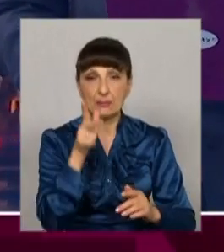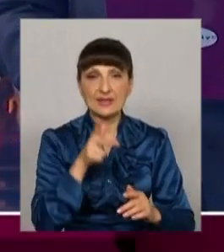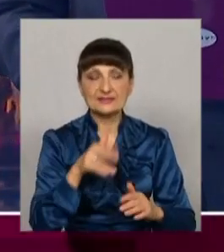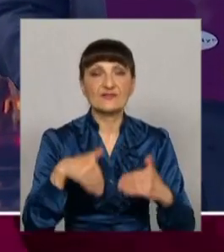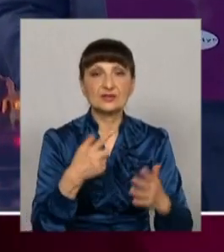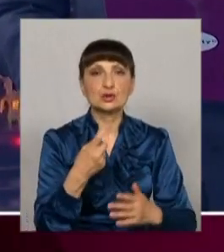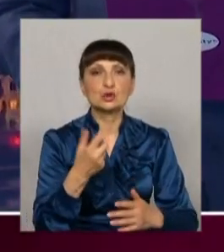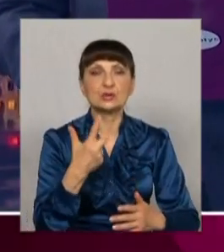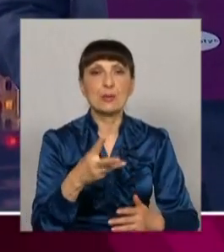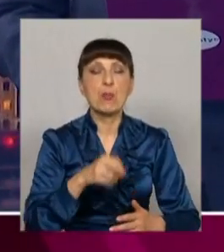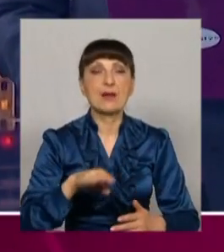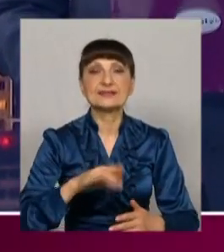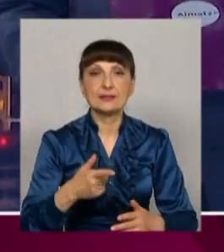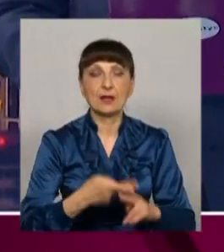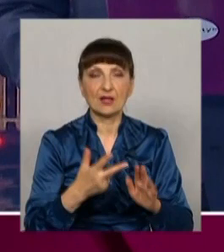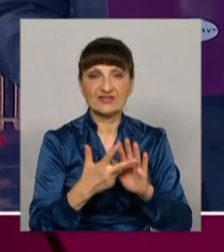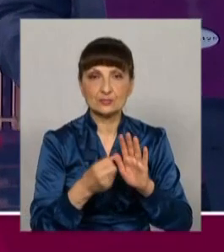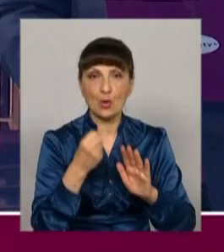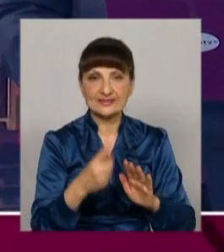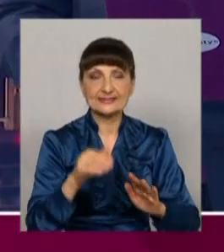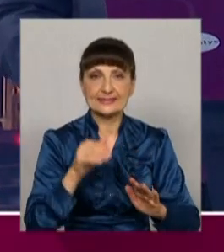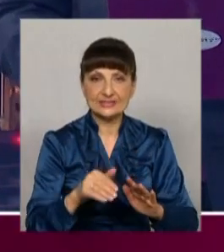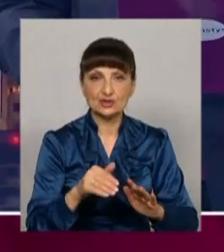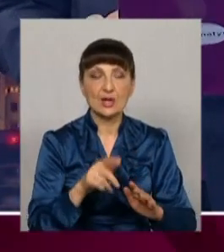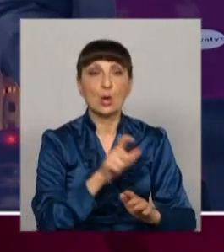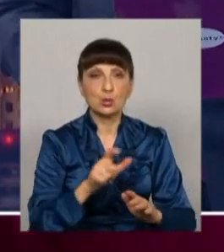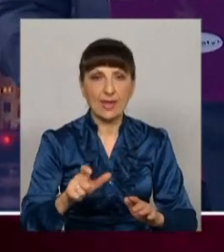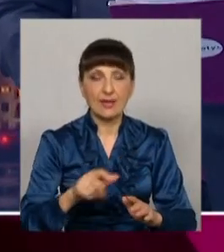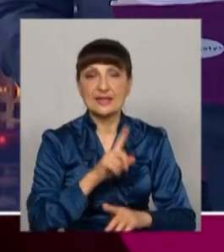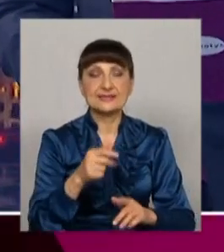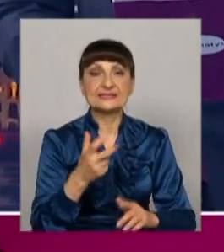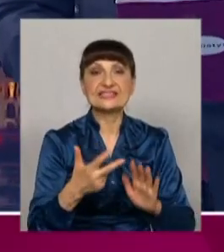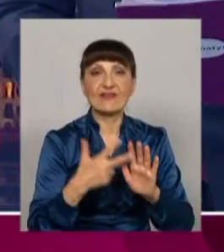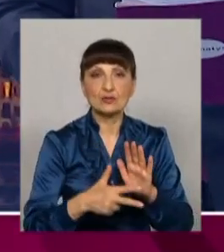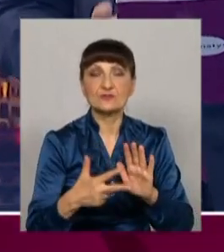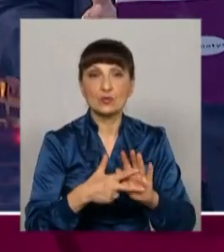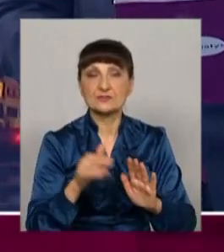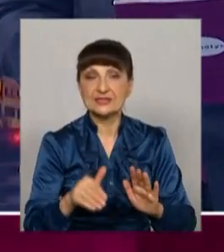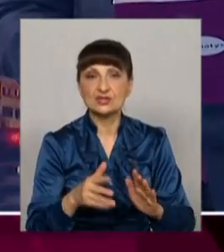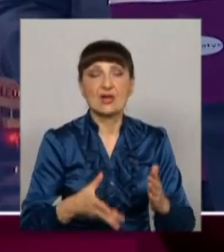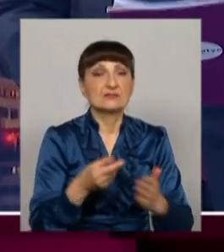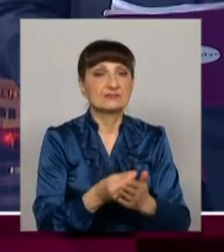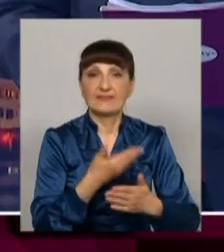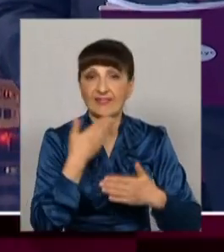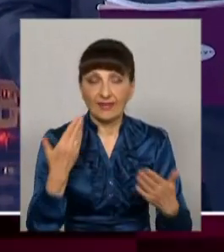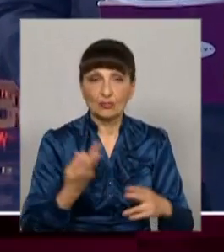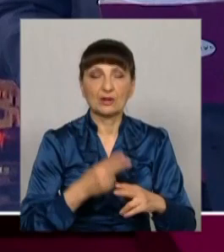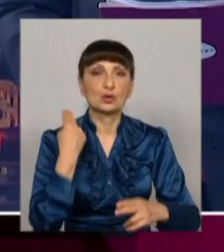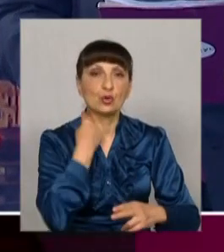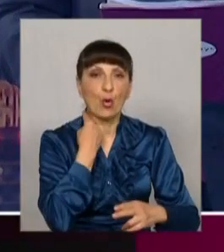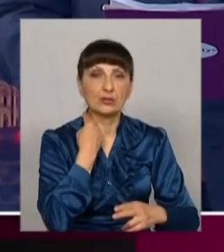103 миллиарда тенге. Это 811 тысяч заемщиков. Из них 388 тысяч неплательщиков, которые